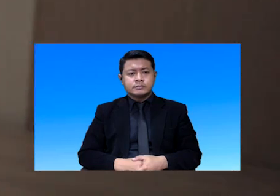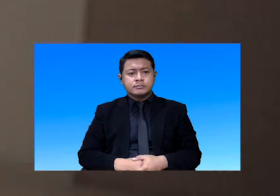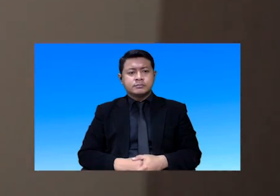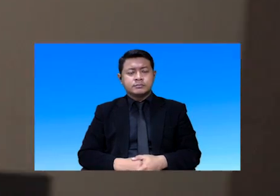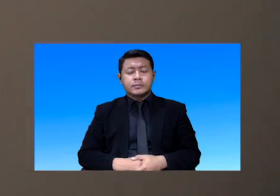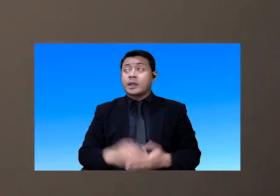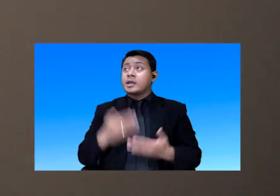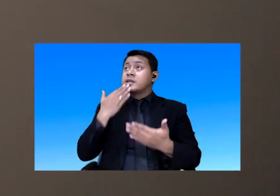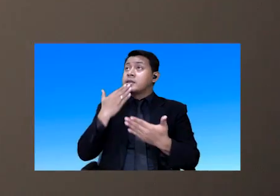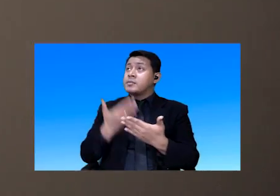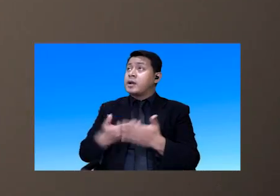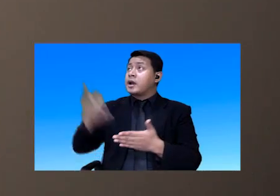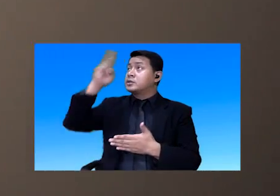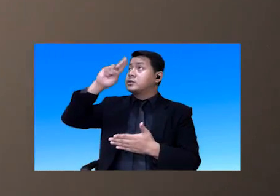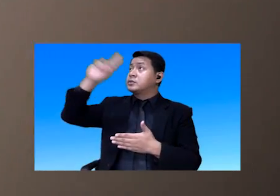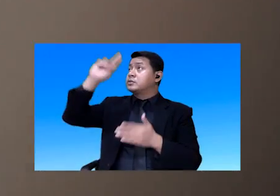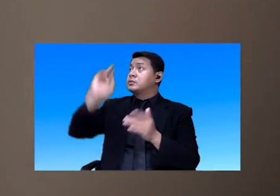Terima kasih Tuhan Yesus.